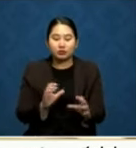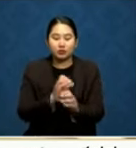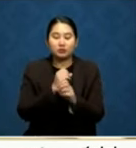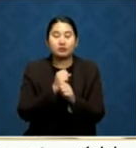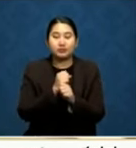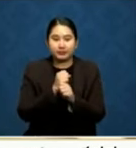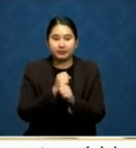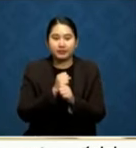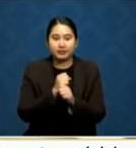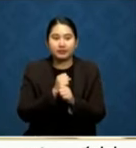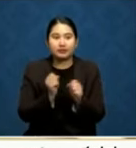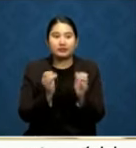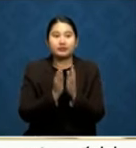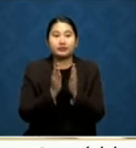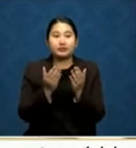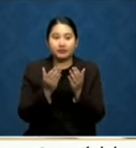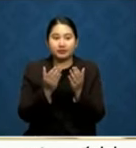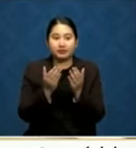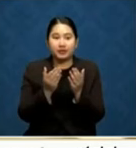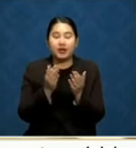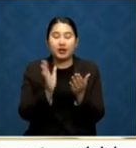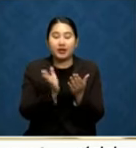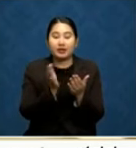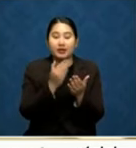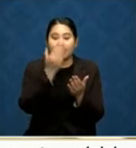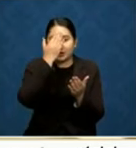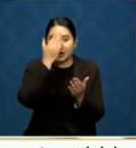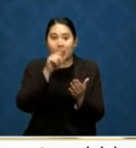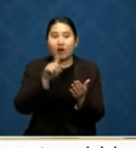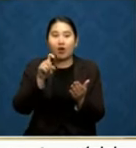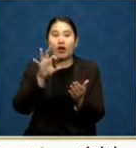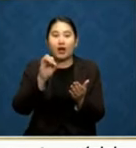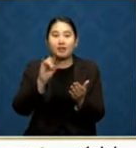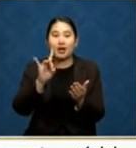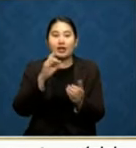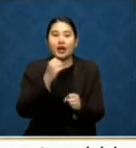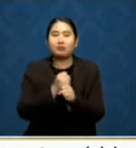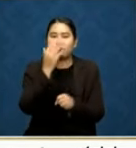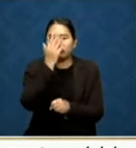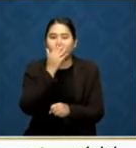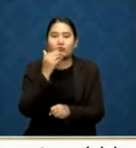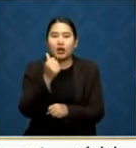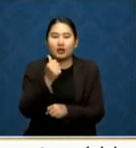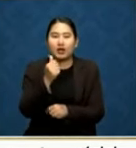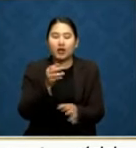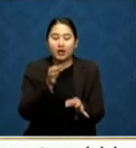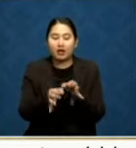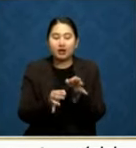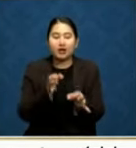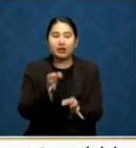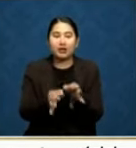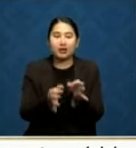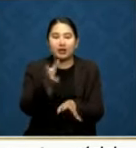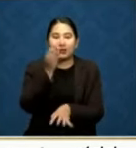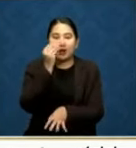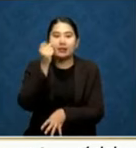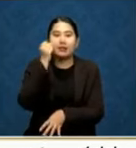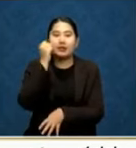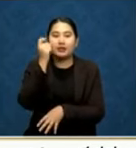ในหนงศือ 198 หน้าที่ทานออกทำมาสวยรู้นี่ อธิบายปรับให้พเราเข้าใจ